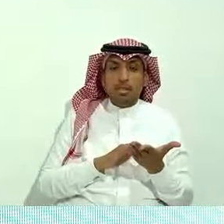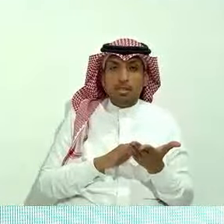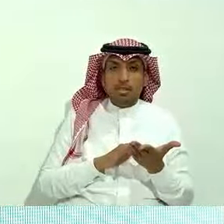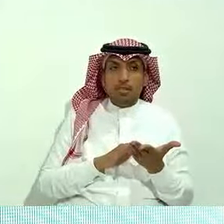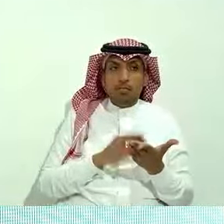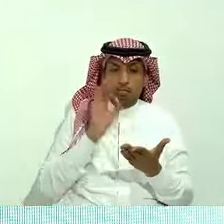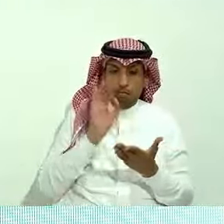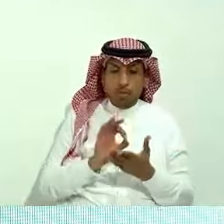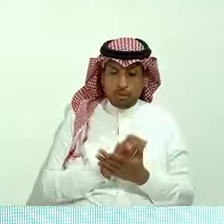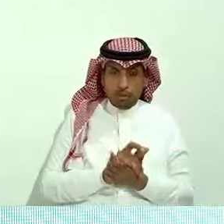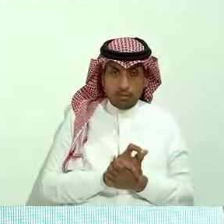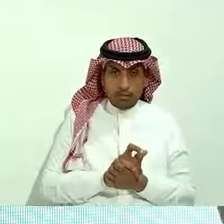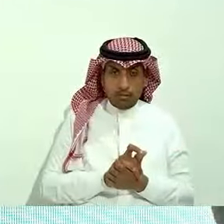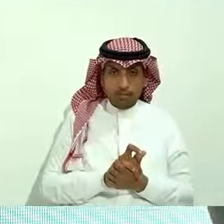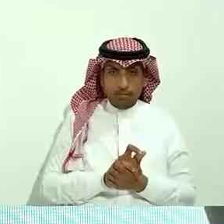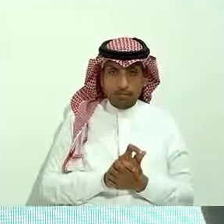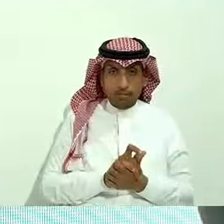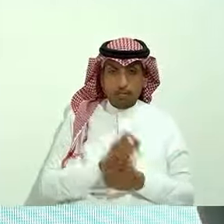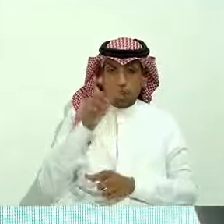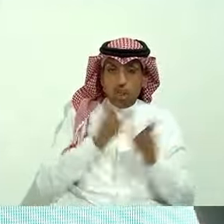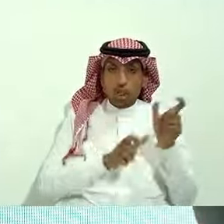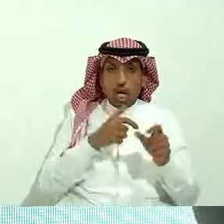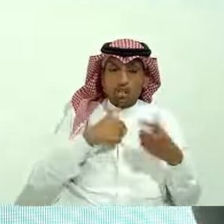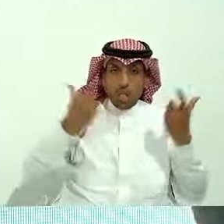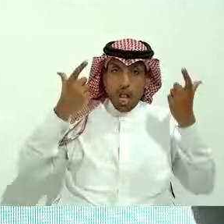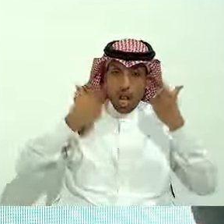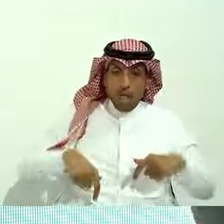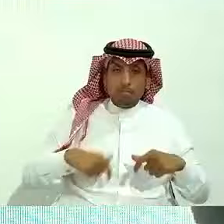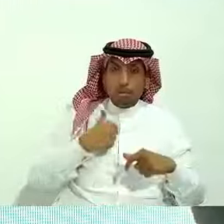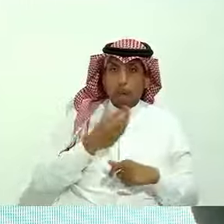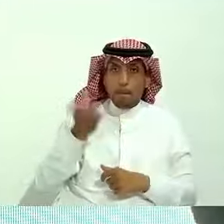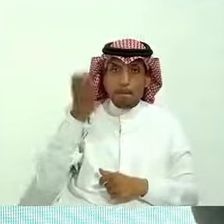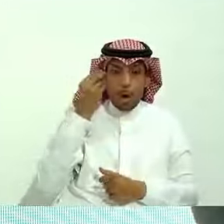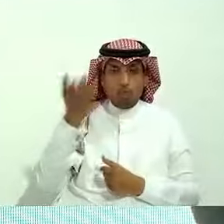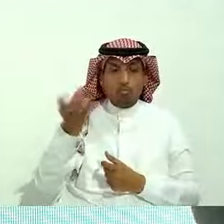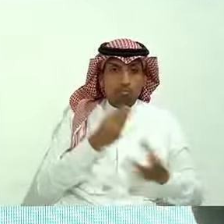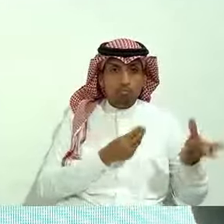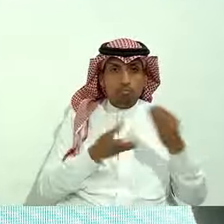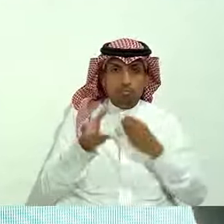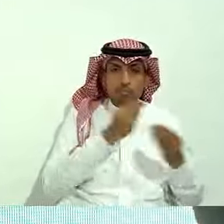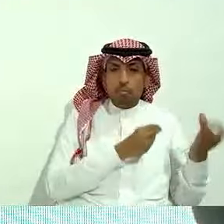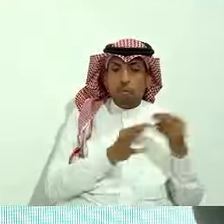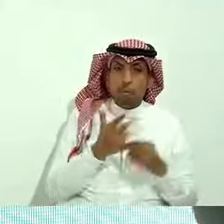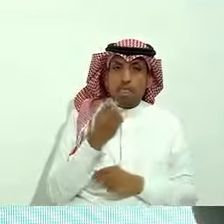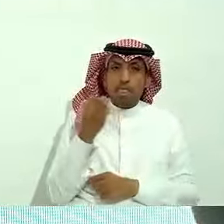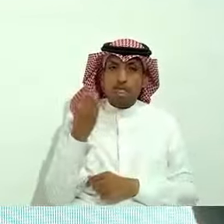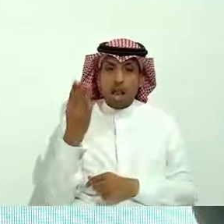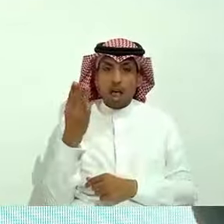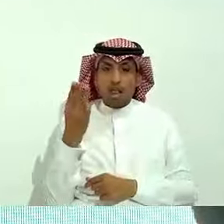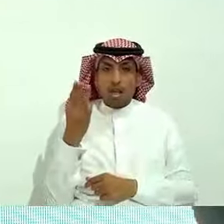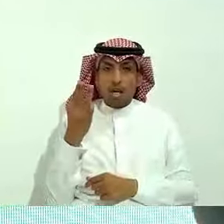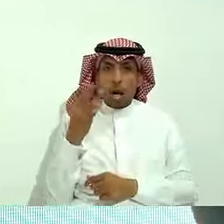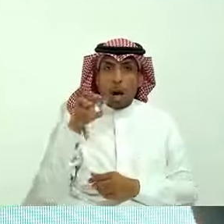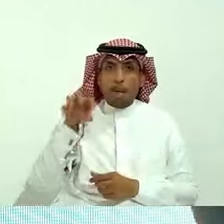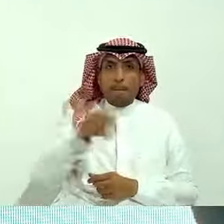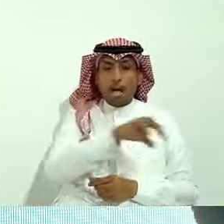فم اللي لبسوا هذا اللبس، يعني جمعت المعلومات من ثلاثة